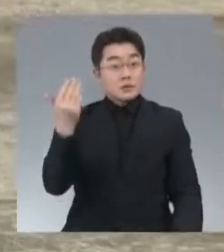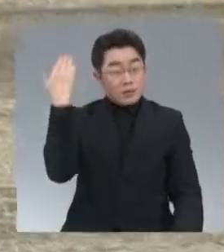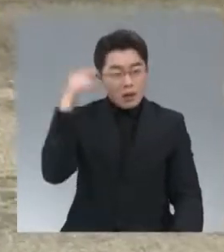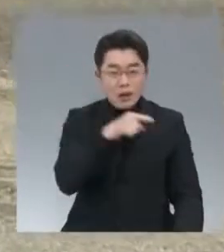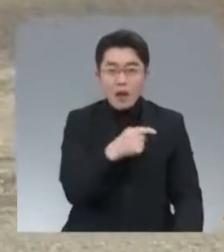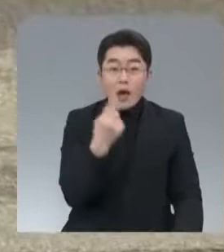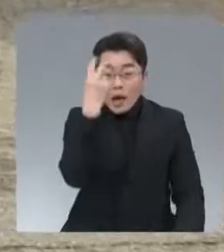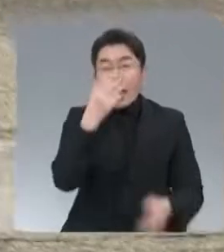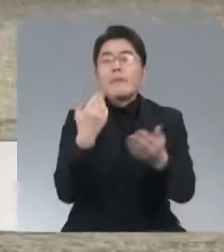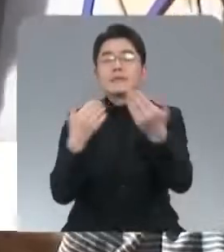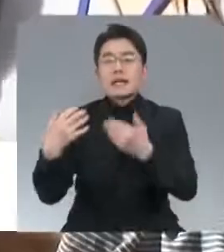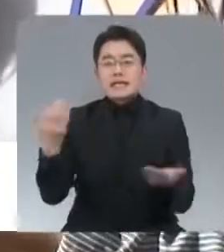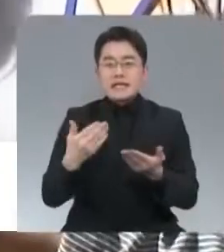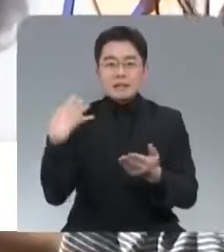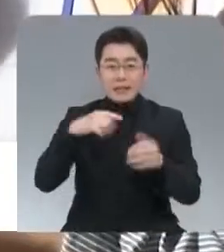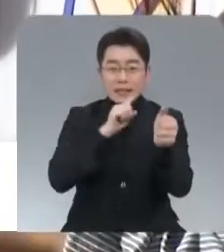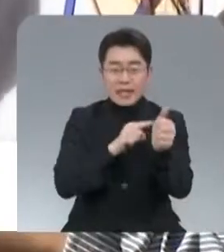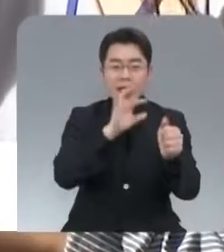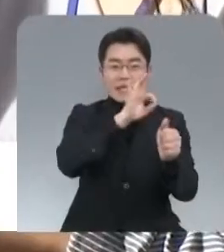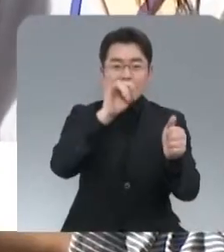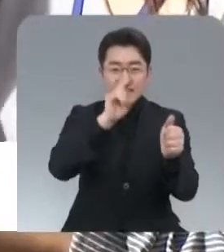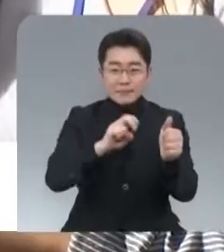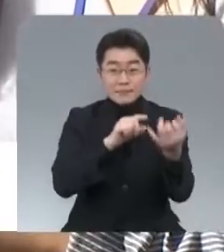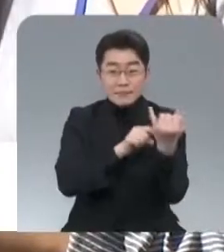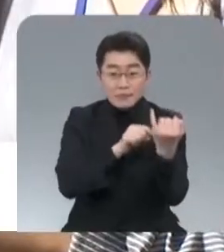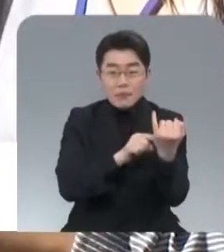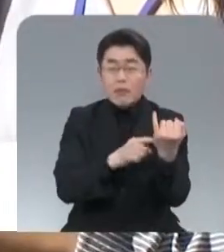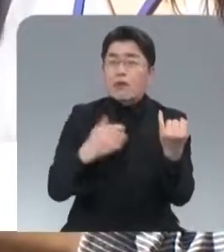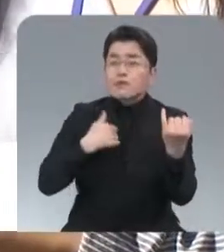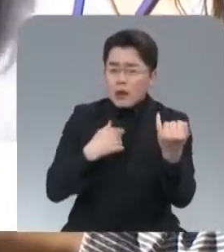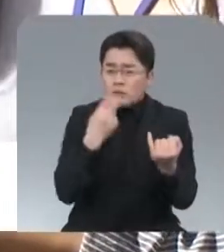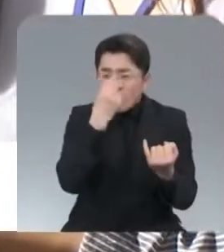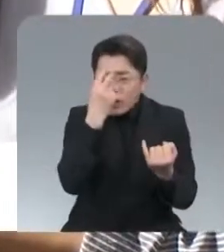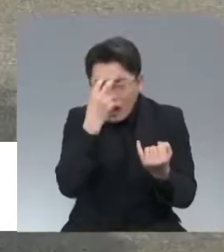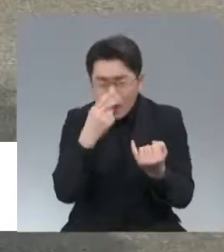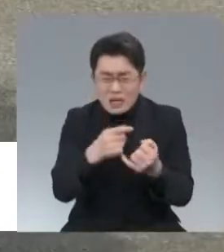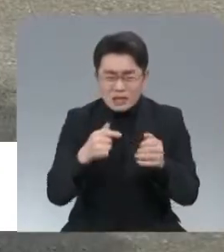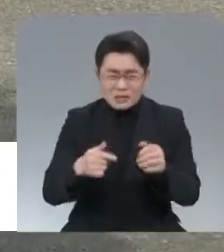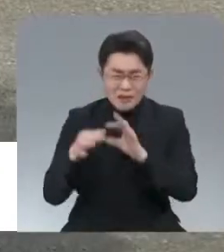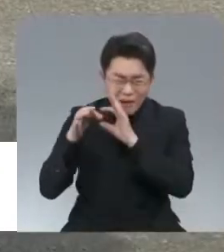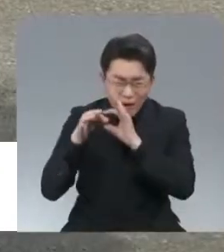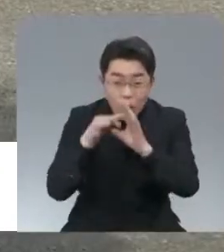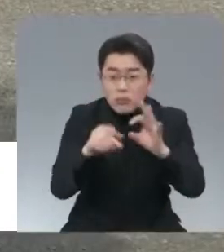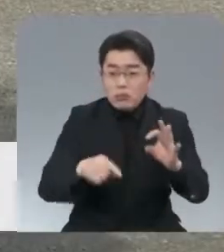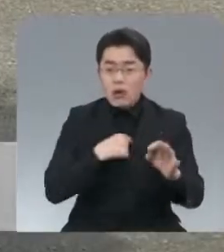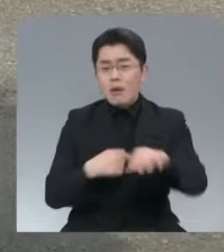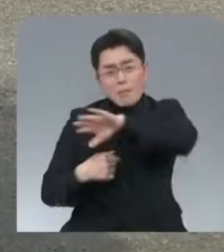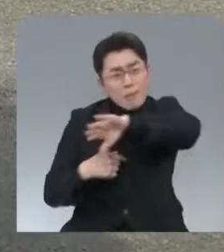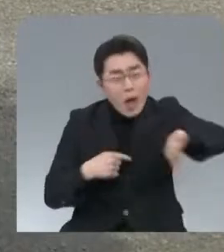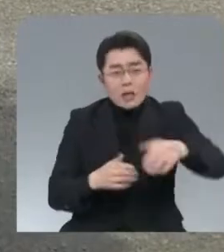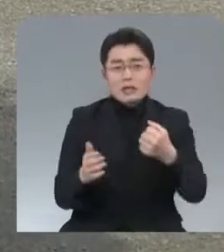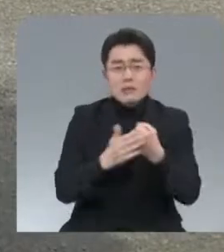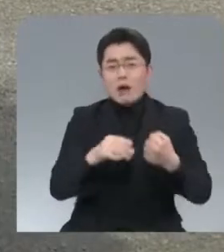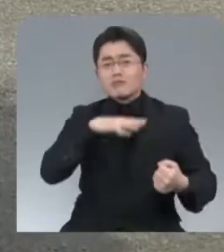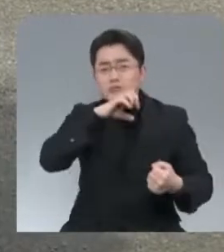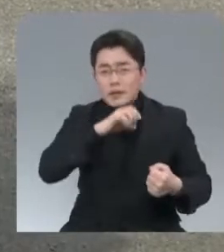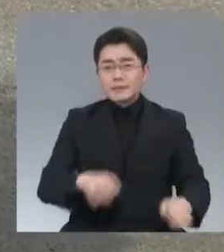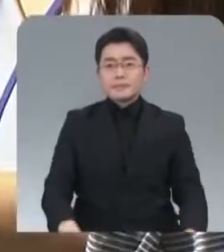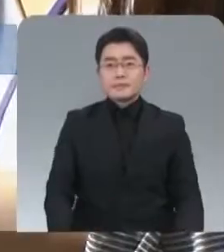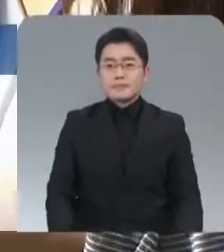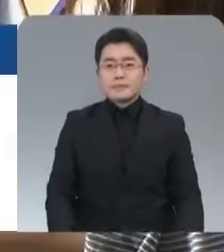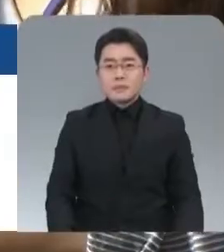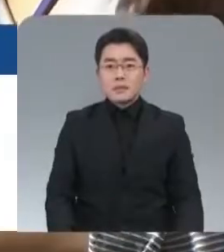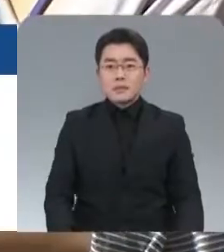이던 이문정 법무부 감찰 담당관은 자신이 조사 해오자 꺼내서 부당하게 배제됐다 고 주장했습니다 빵